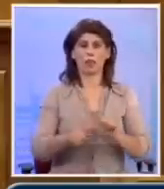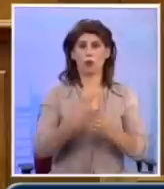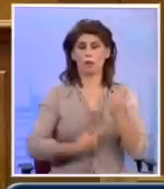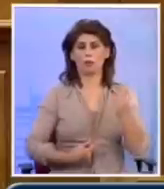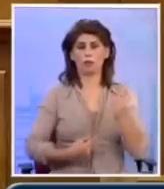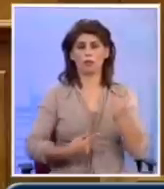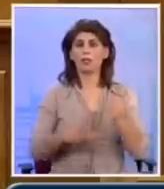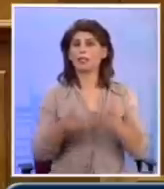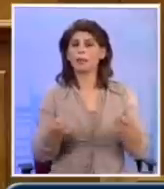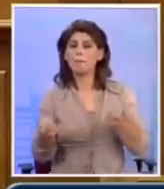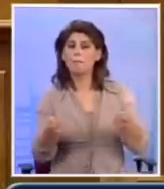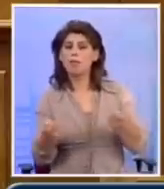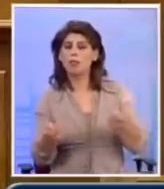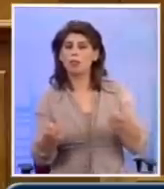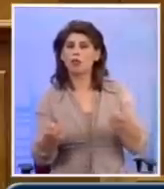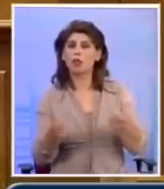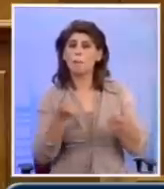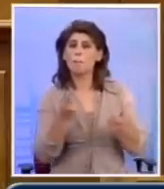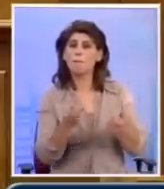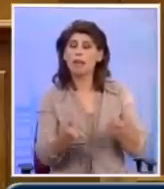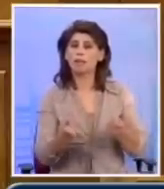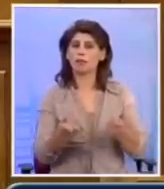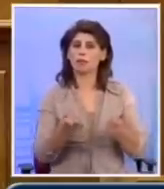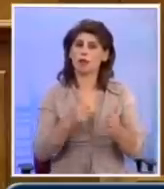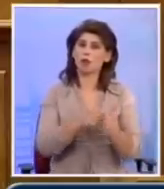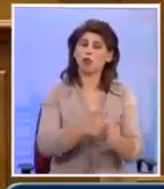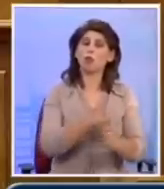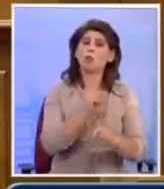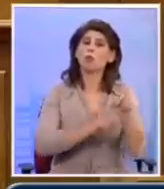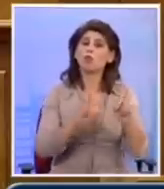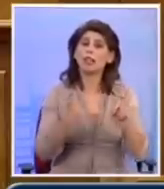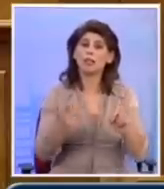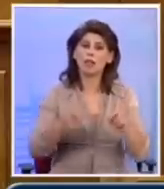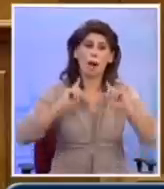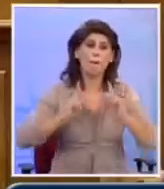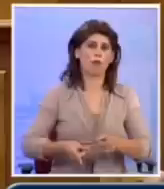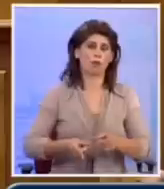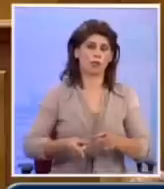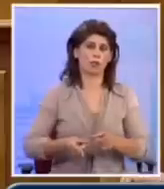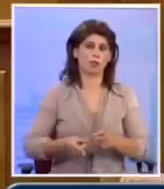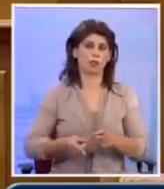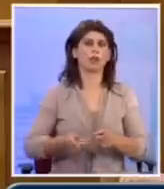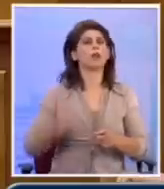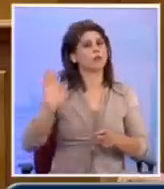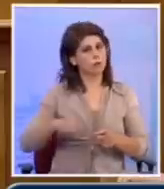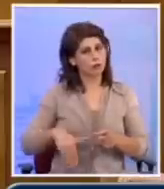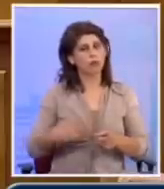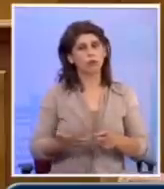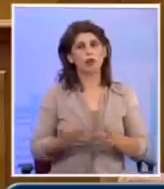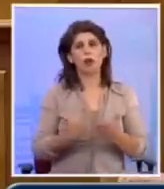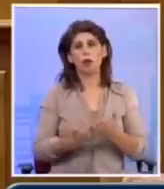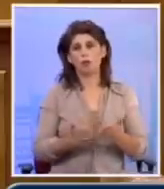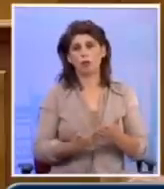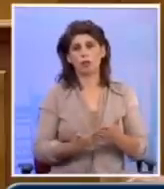Ποια μεθοδολογία μέτρησης ακολούθησε? Ποιος και γιατί πήρε αυτή την απόφαση που εν τέλει